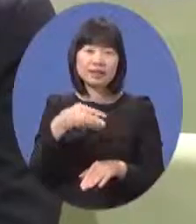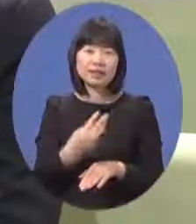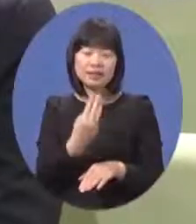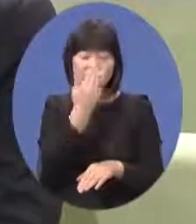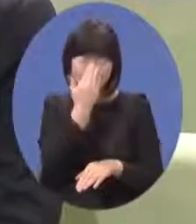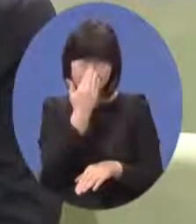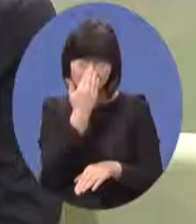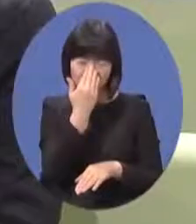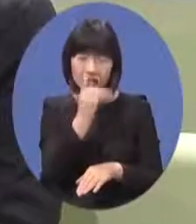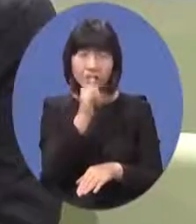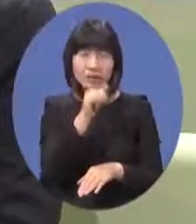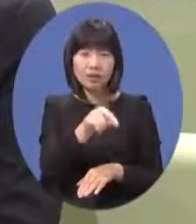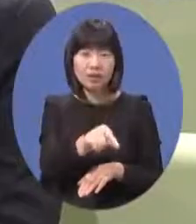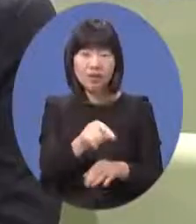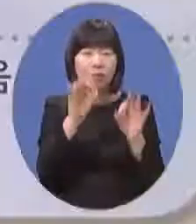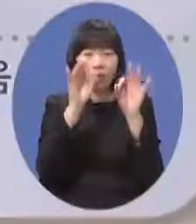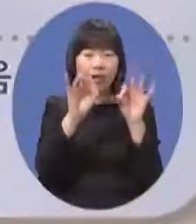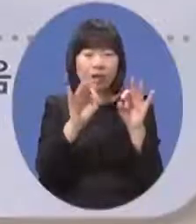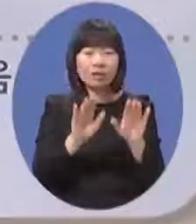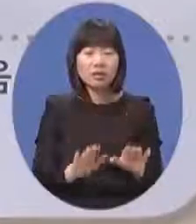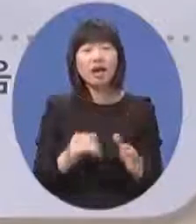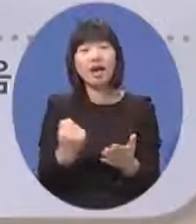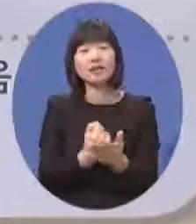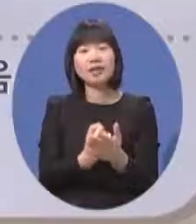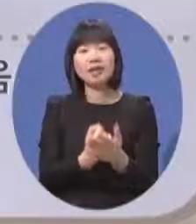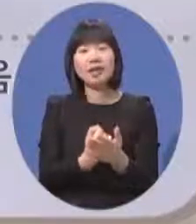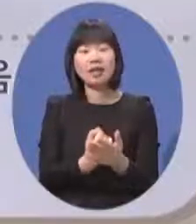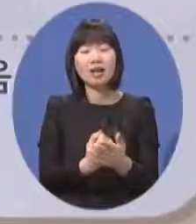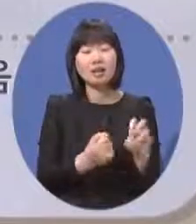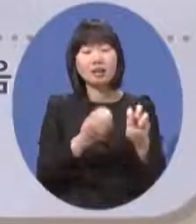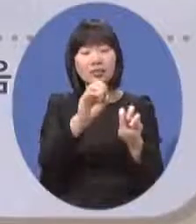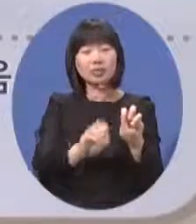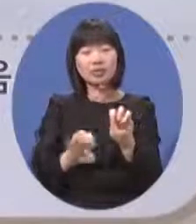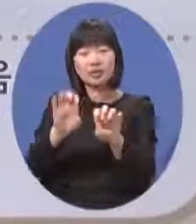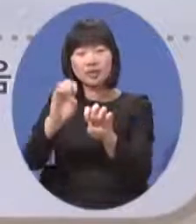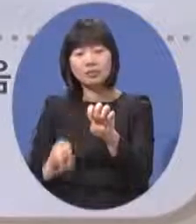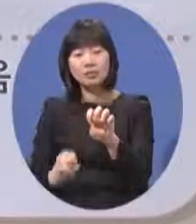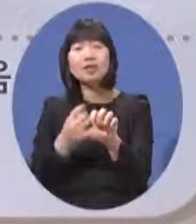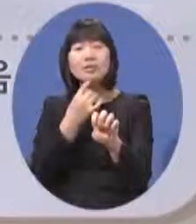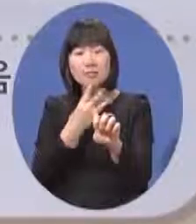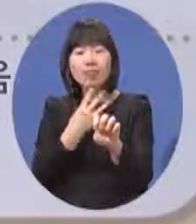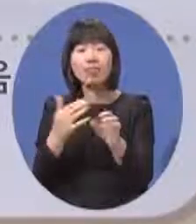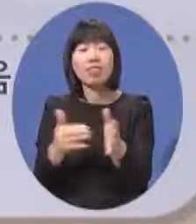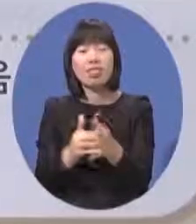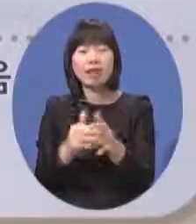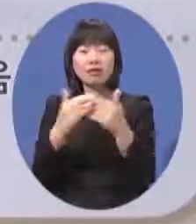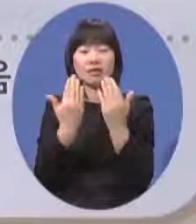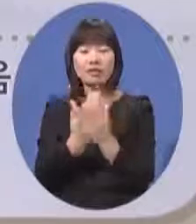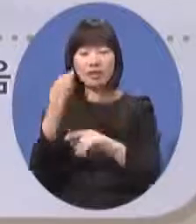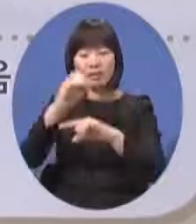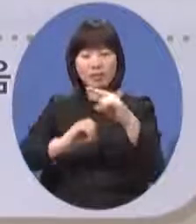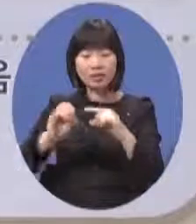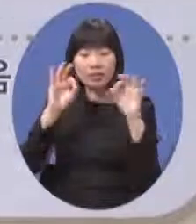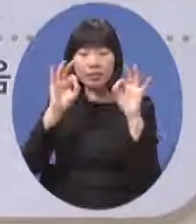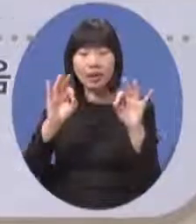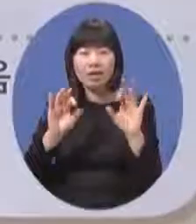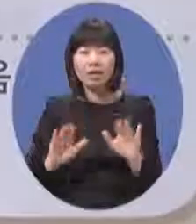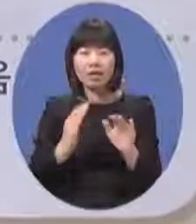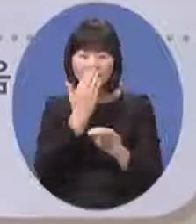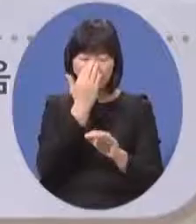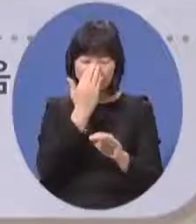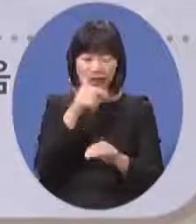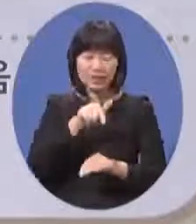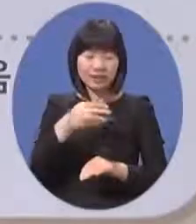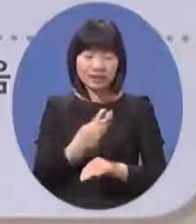기질에 있는 아이들, 이런 아이들은 근데 안타깝게도 한 30% 40%밖에 안 됩니다. 전체 퍼센트에서 예, 순한